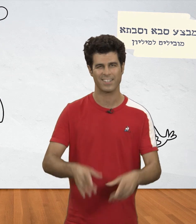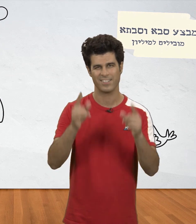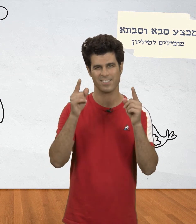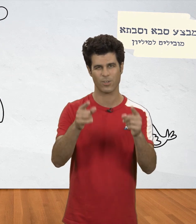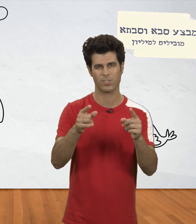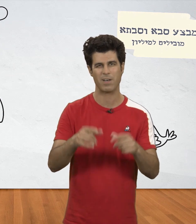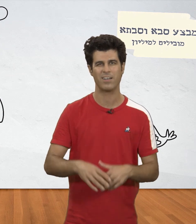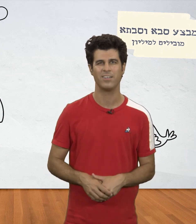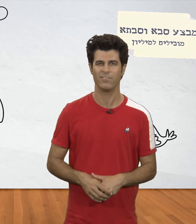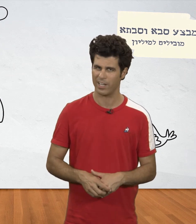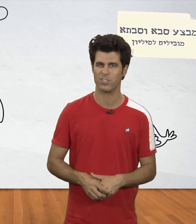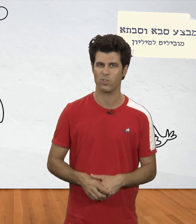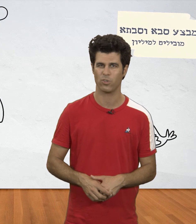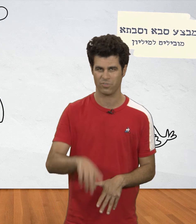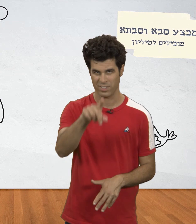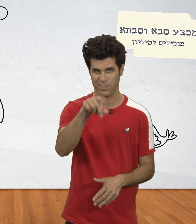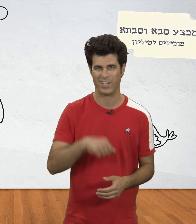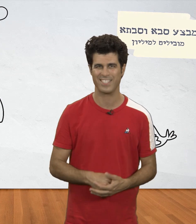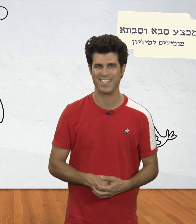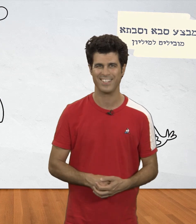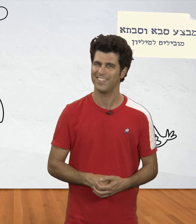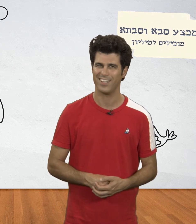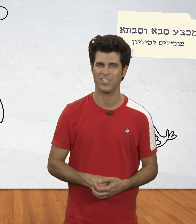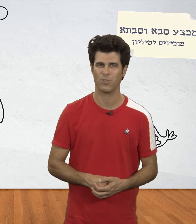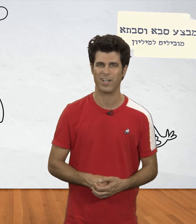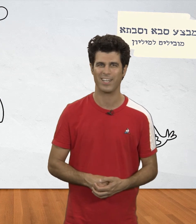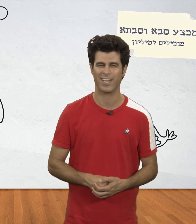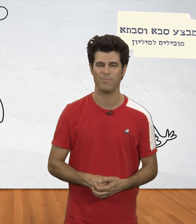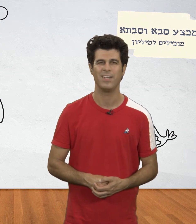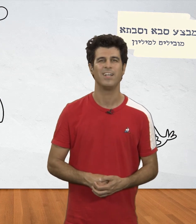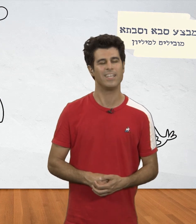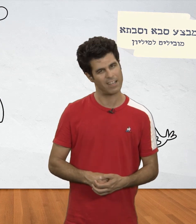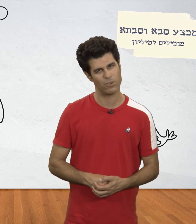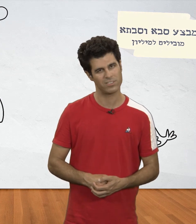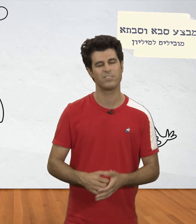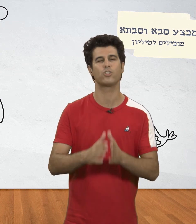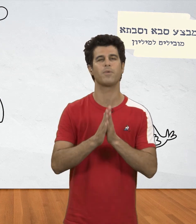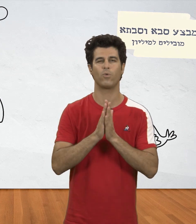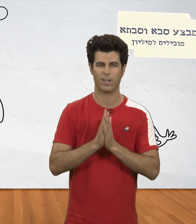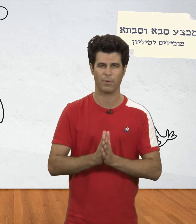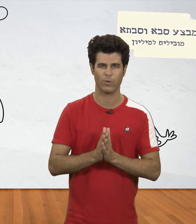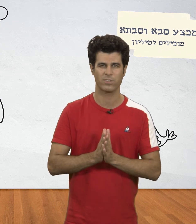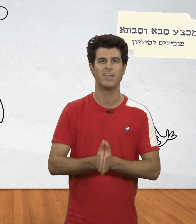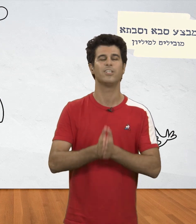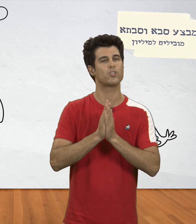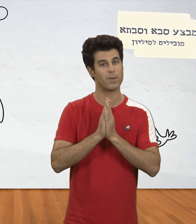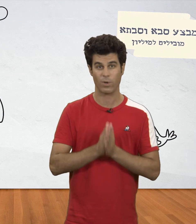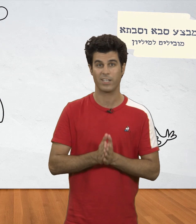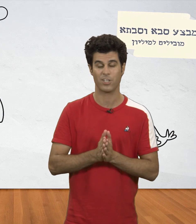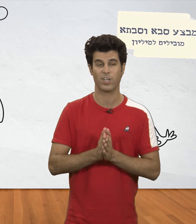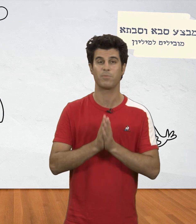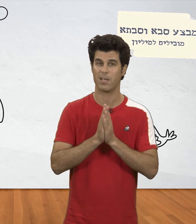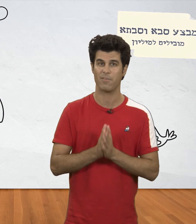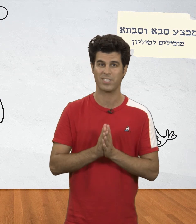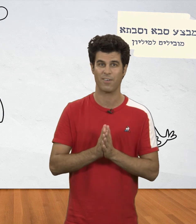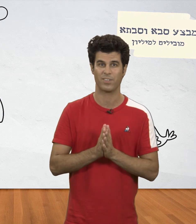שצריך זה יוזמה ורצון טוב. ועל זה אני סומך עליכם. להתראות, תשמרו על הבריאות, תשמרו על